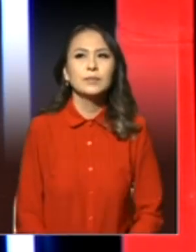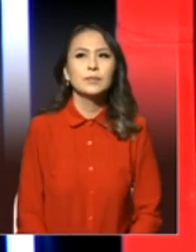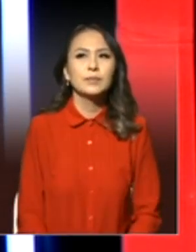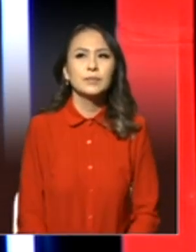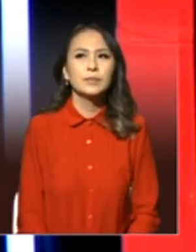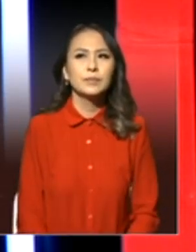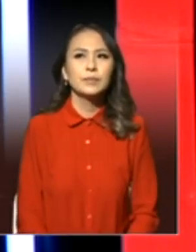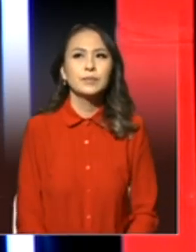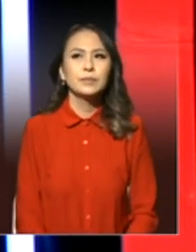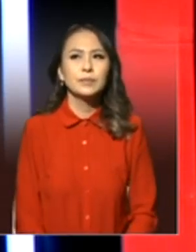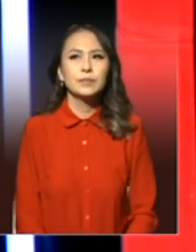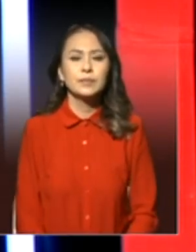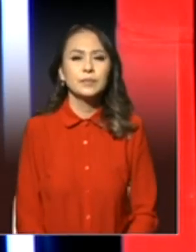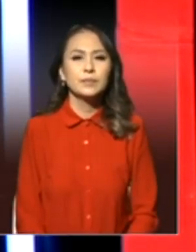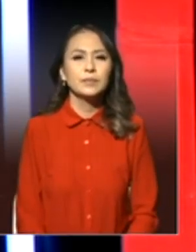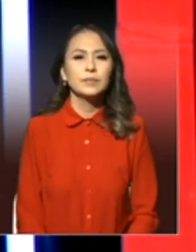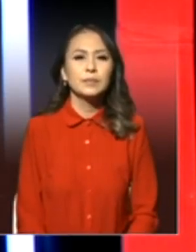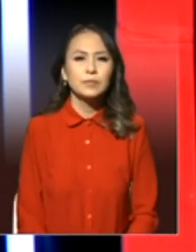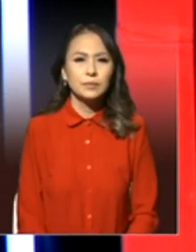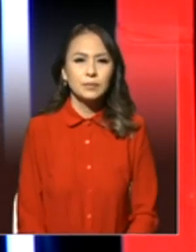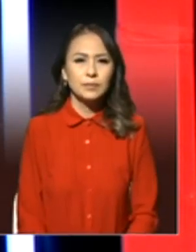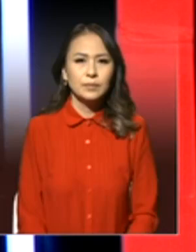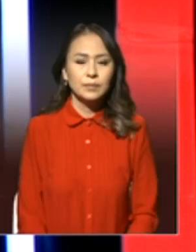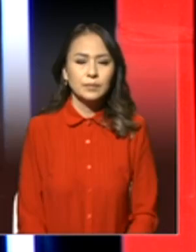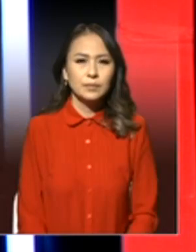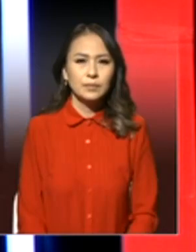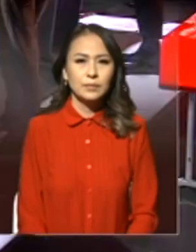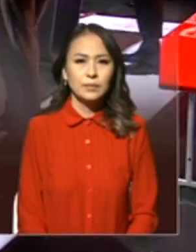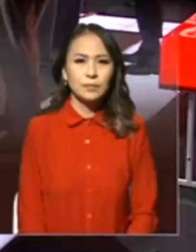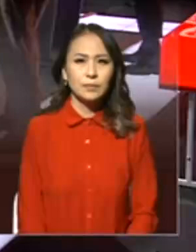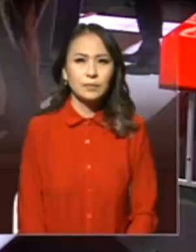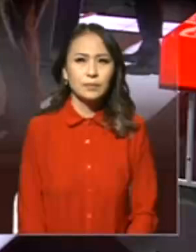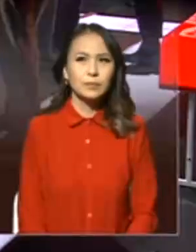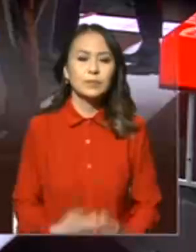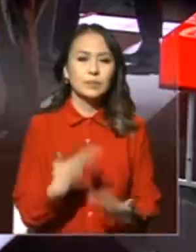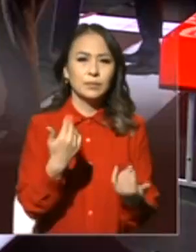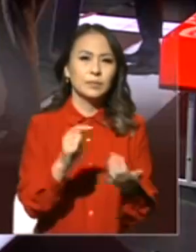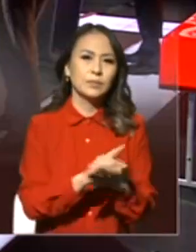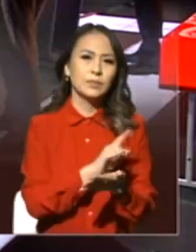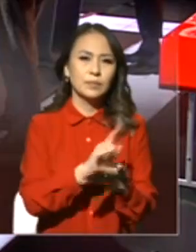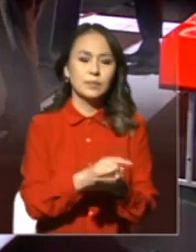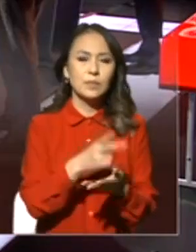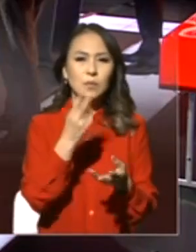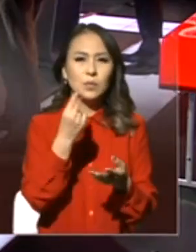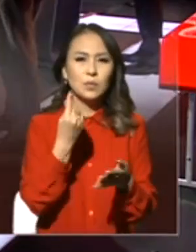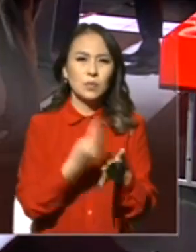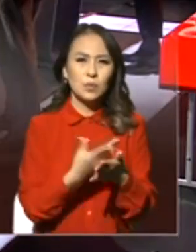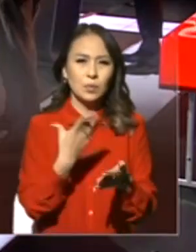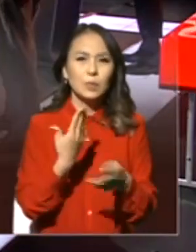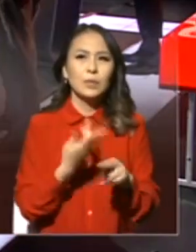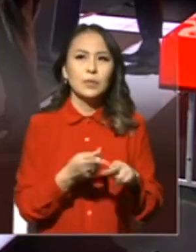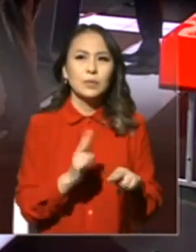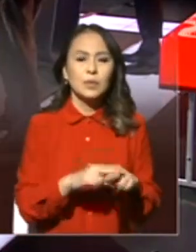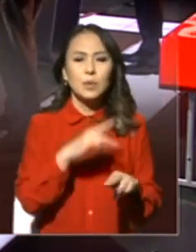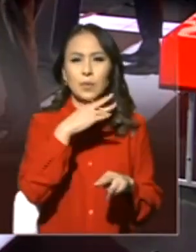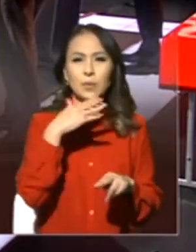Сейіт мырза, сізден бастаймыз ба? Бұл әрине бағаның қымбаттауында